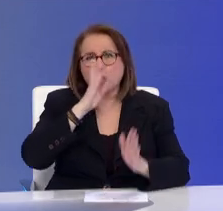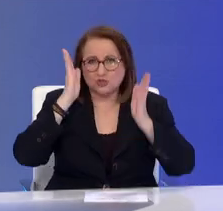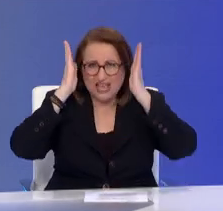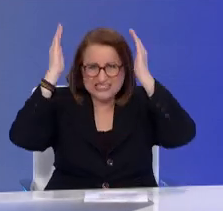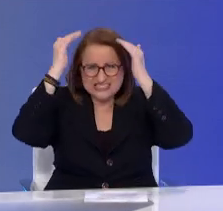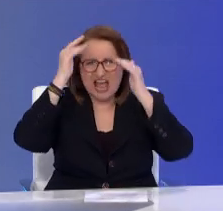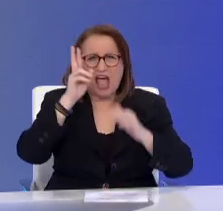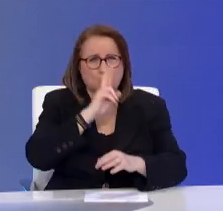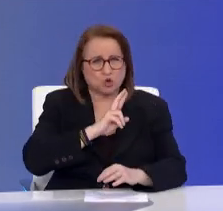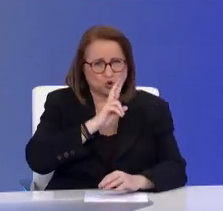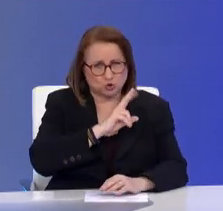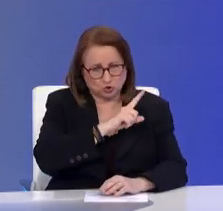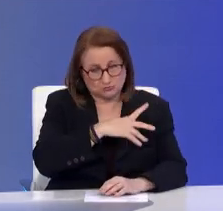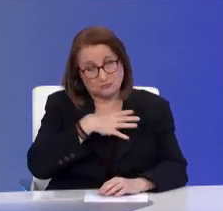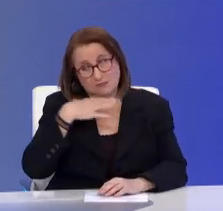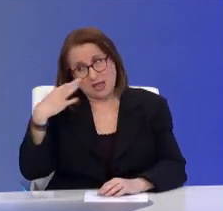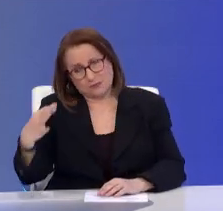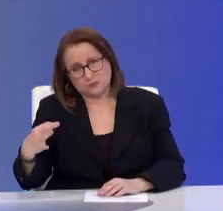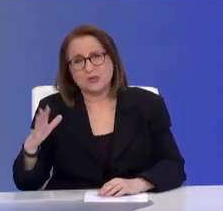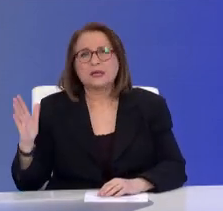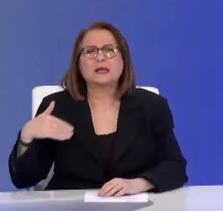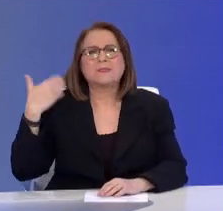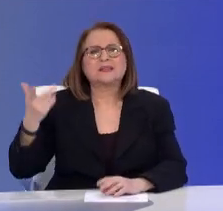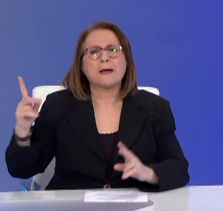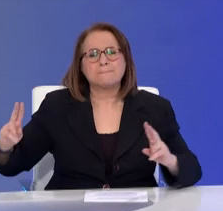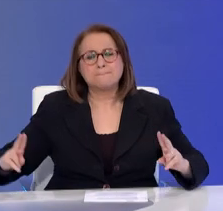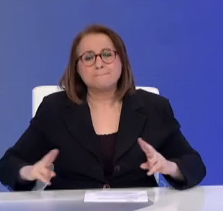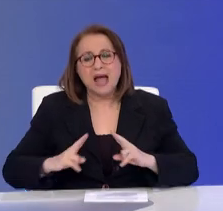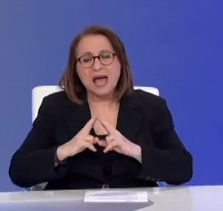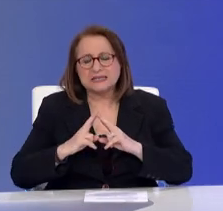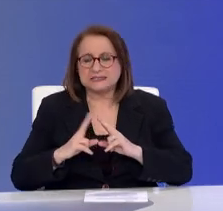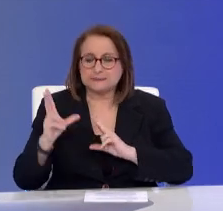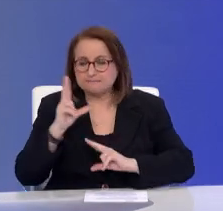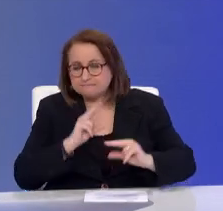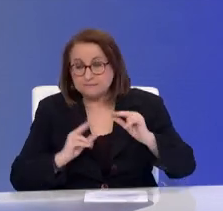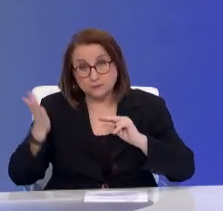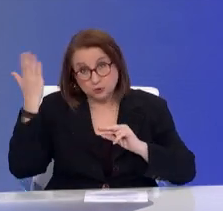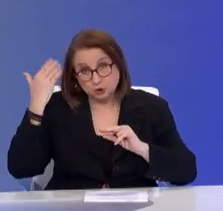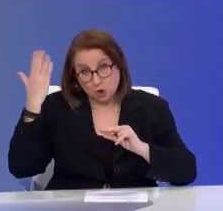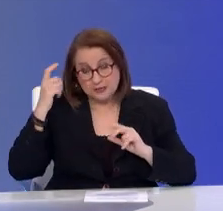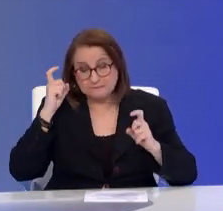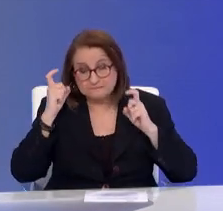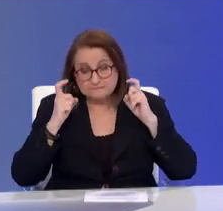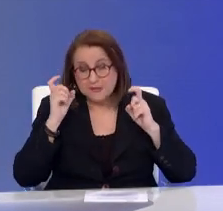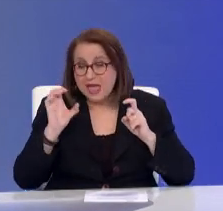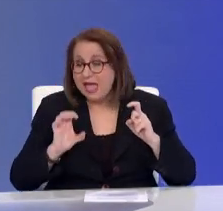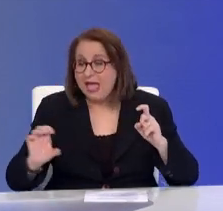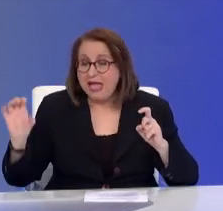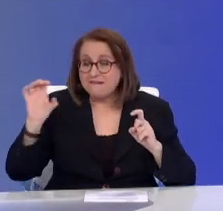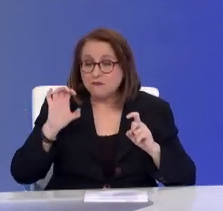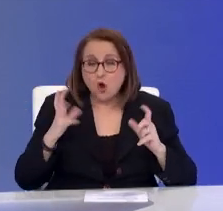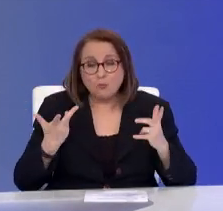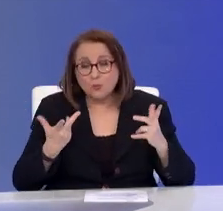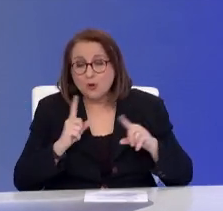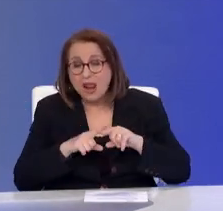Παρίσι, όταν οι μεγάλες δυνάμεις συζητούσαν το μέλλον της Ευρώπης, ο